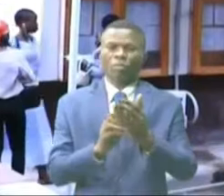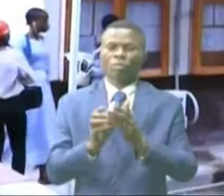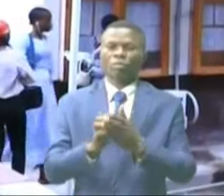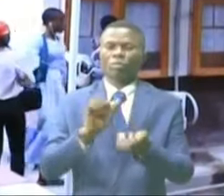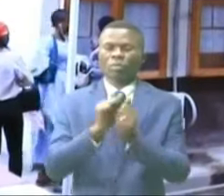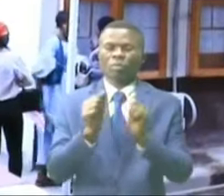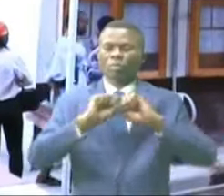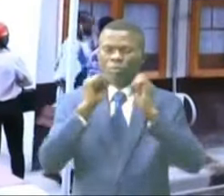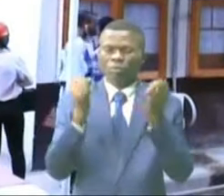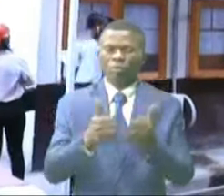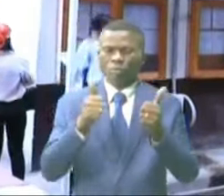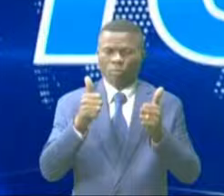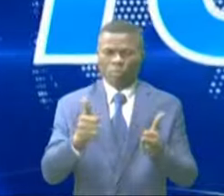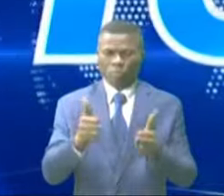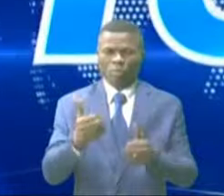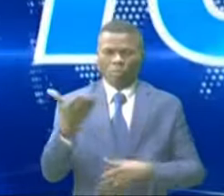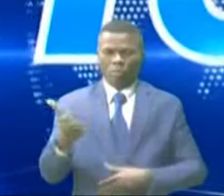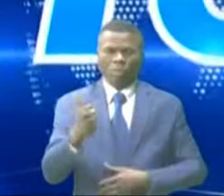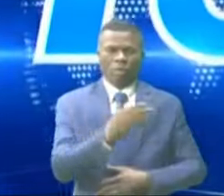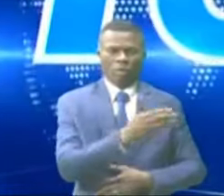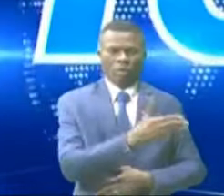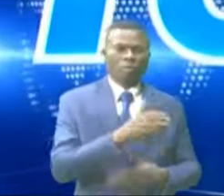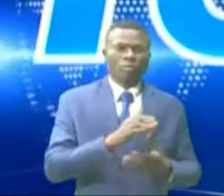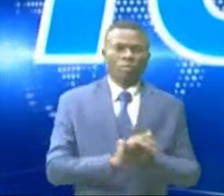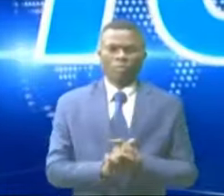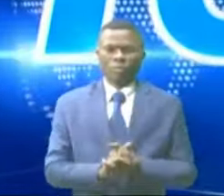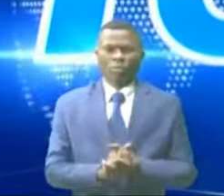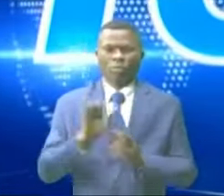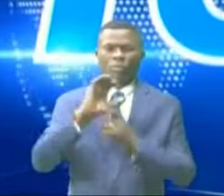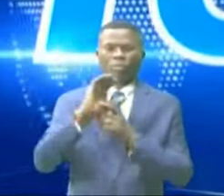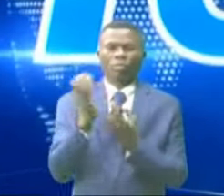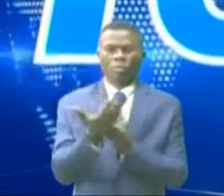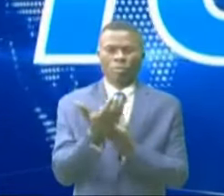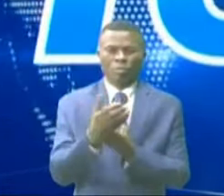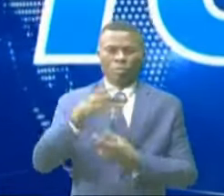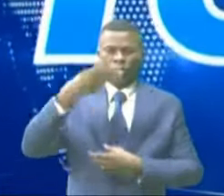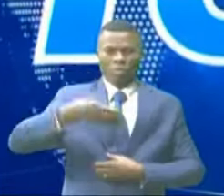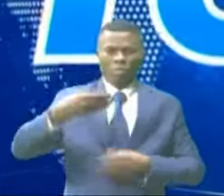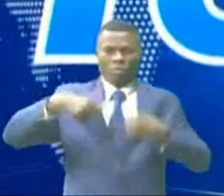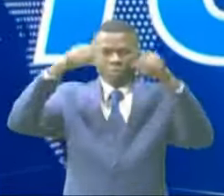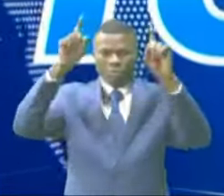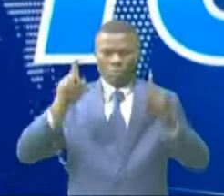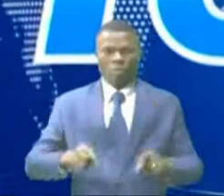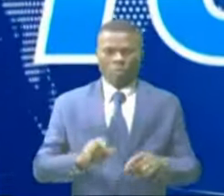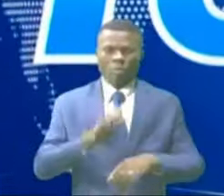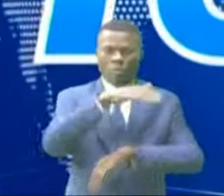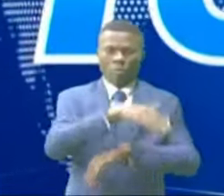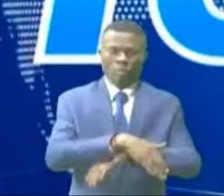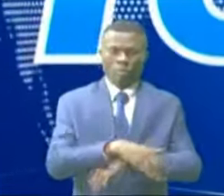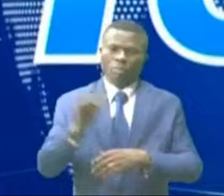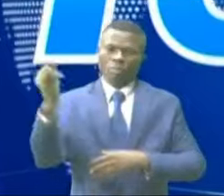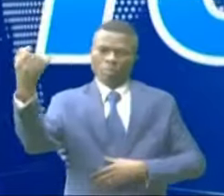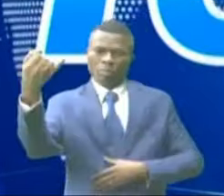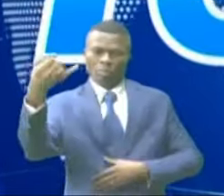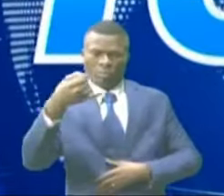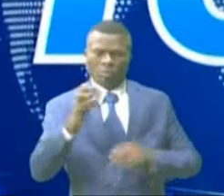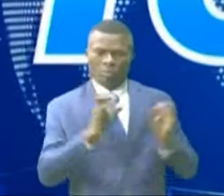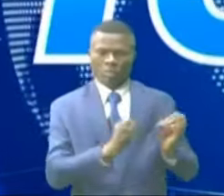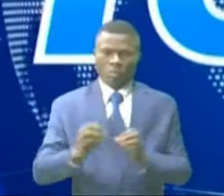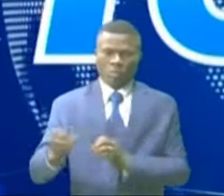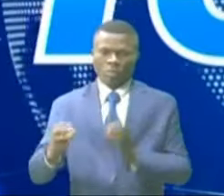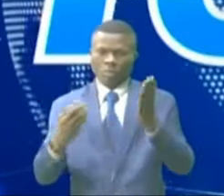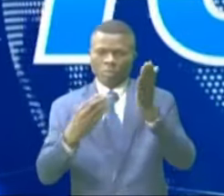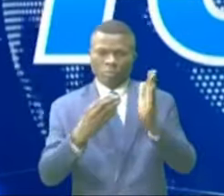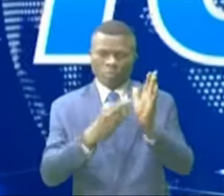climat social apaisé. En culture, la 4e édition, la Soirée des Arts, se tiendra le